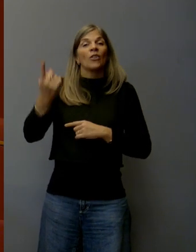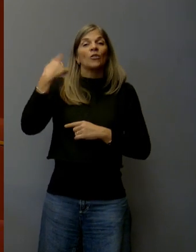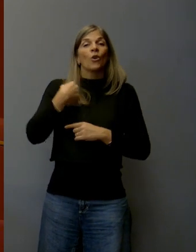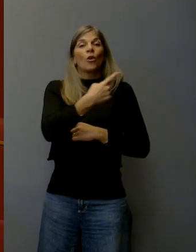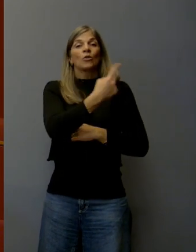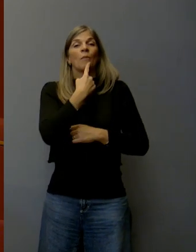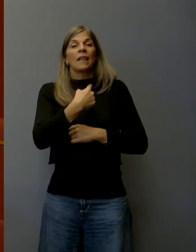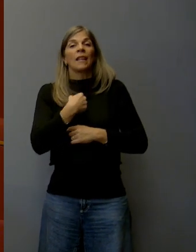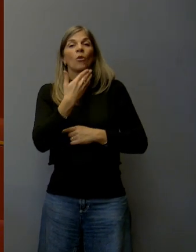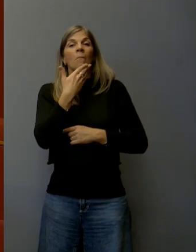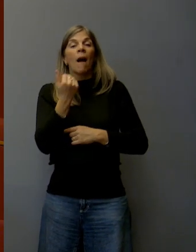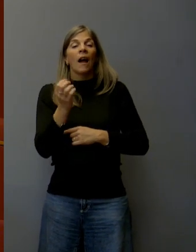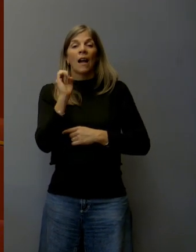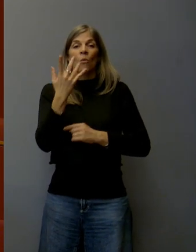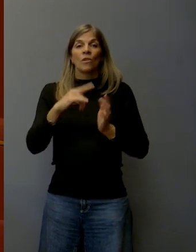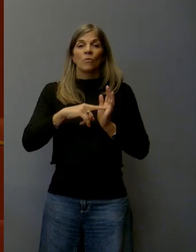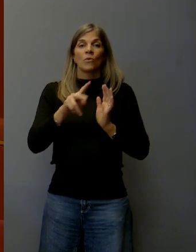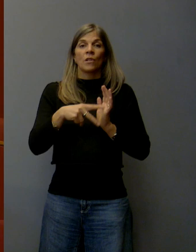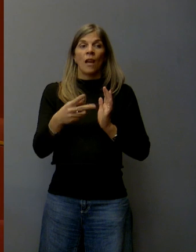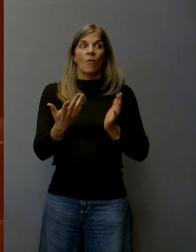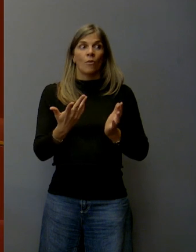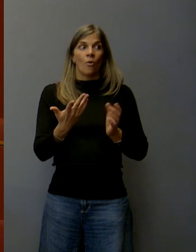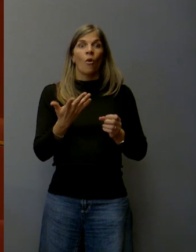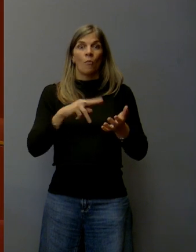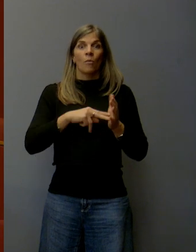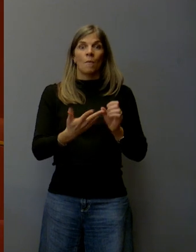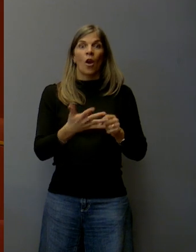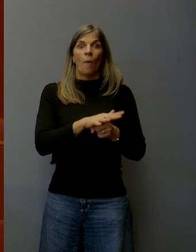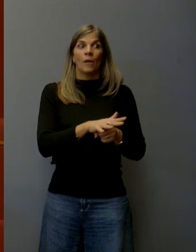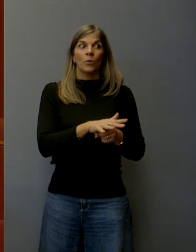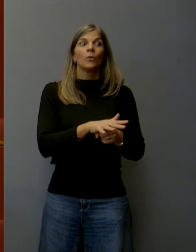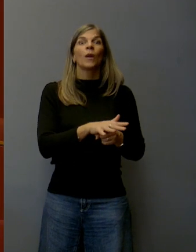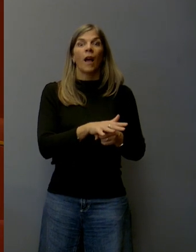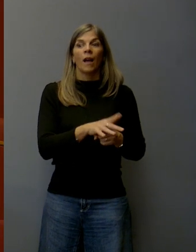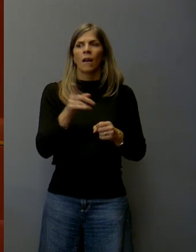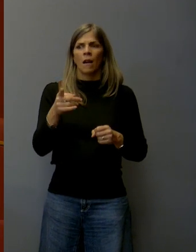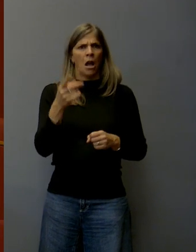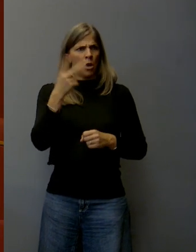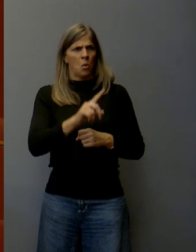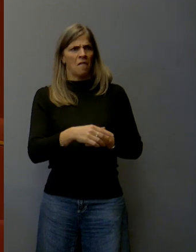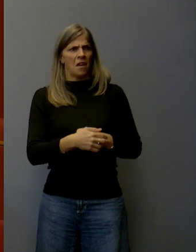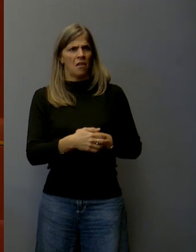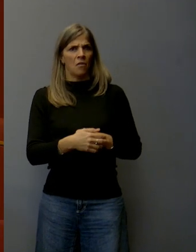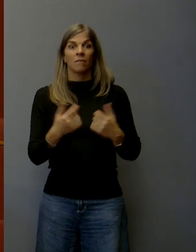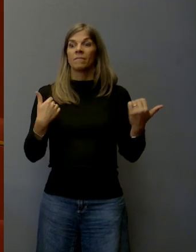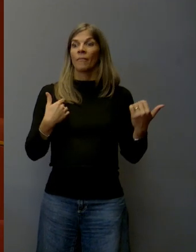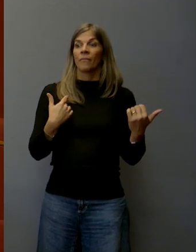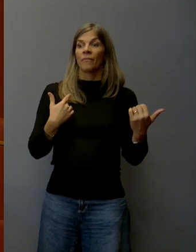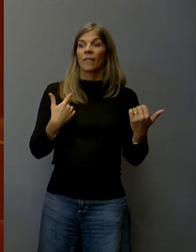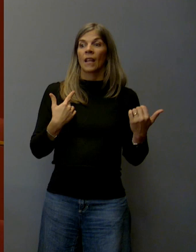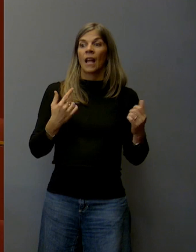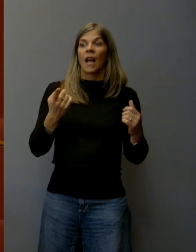rispetto a questi è un problema di copertura sindaco non sarà vero ma l'ha detto il direttore generale ti piace per voi